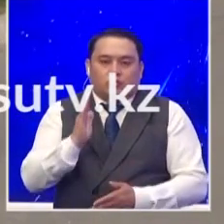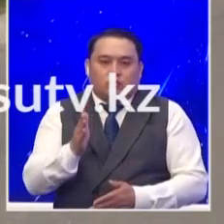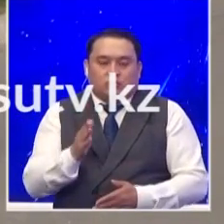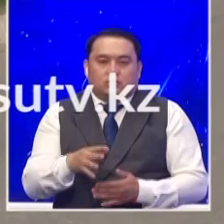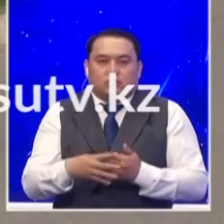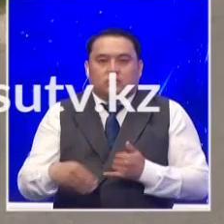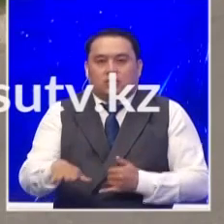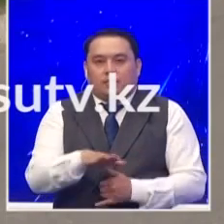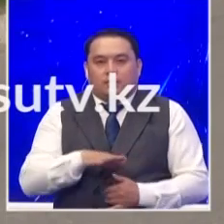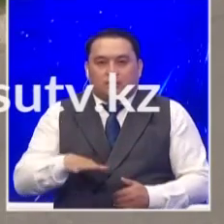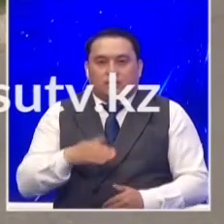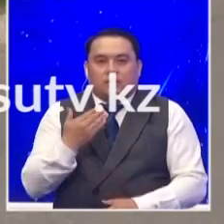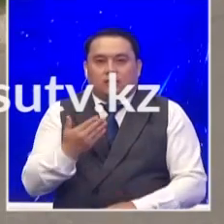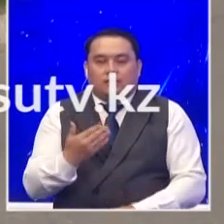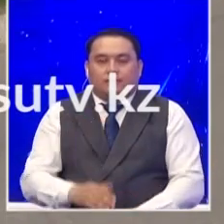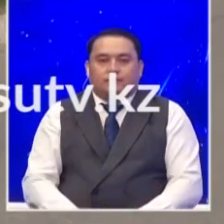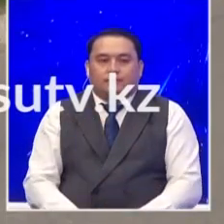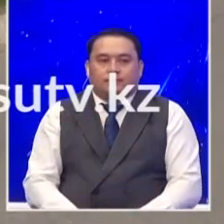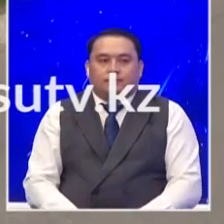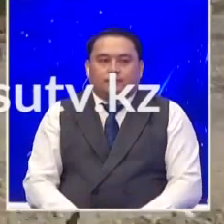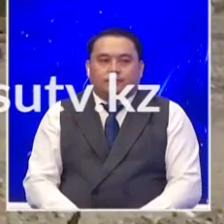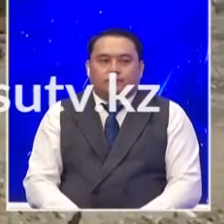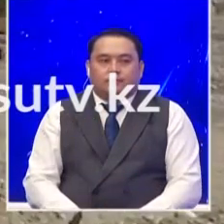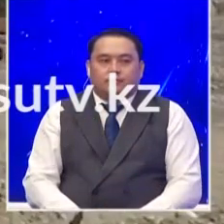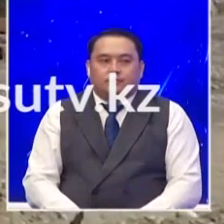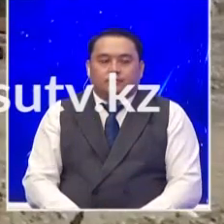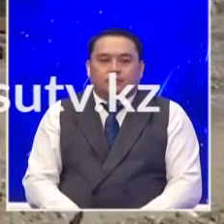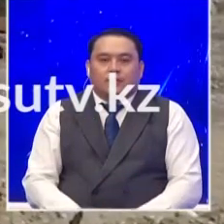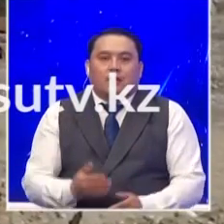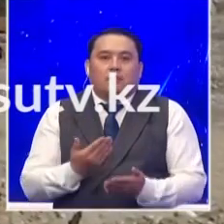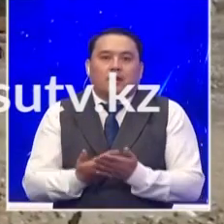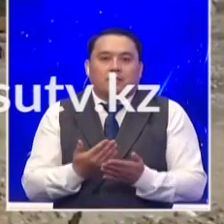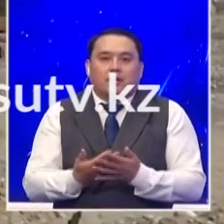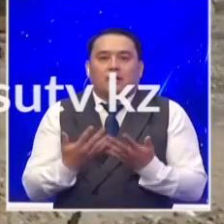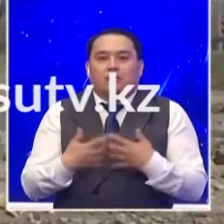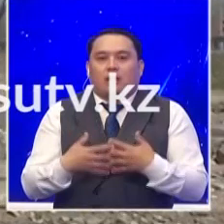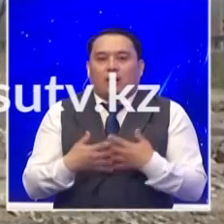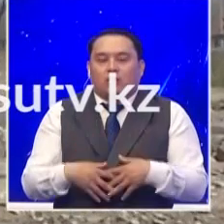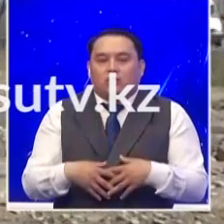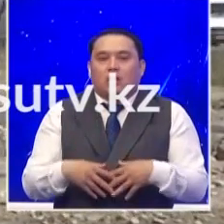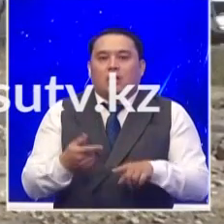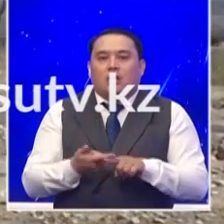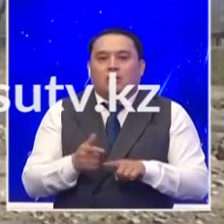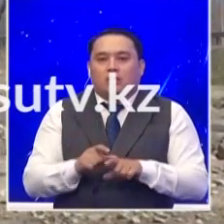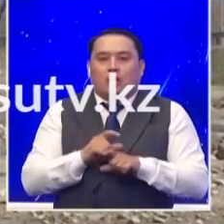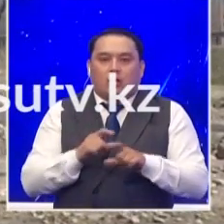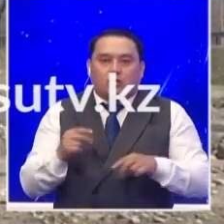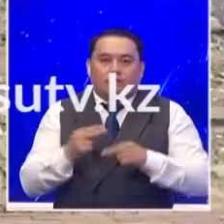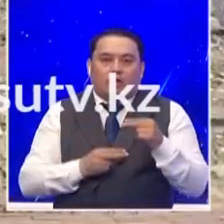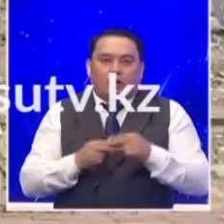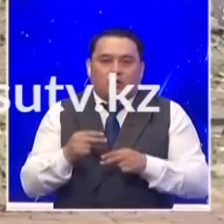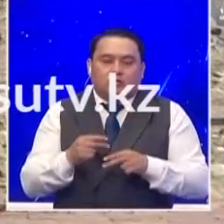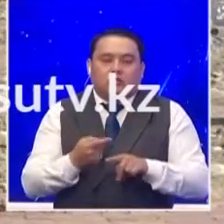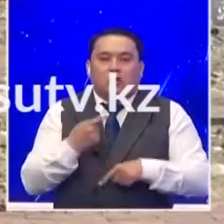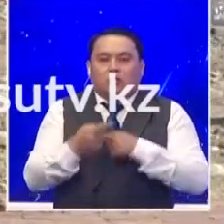данные земли, они принадлежат частным компаниям. По предварительным расчетам специалистов, эти объекты будут возводиться